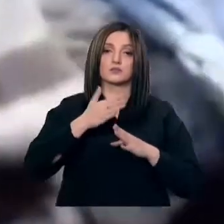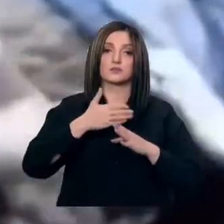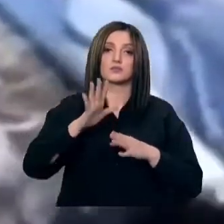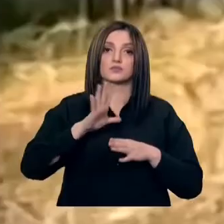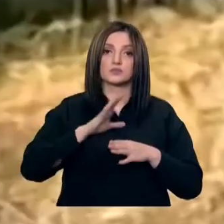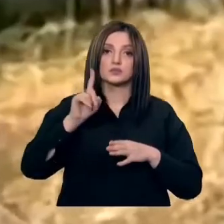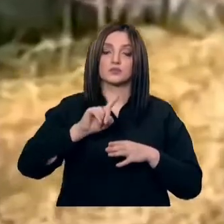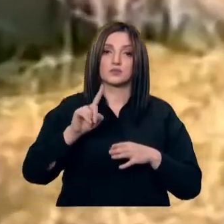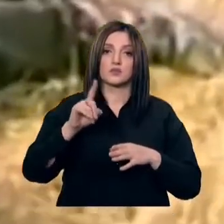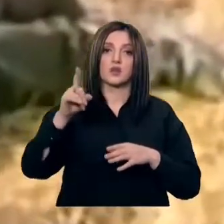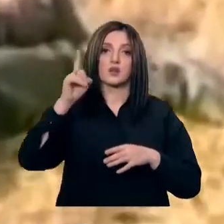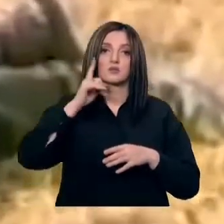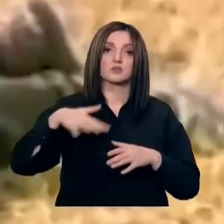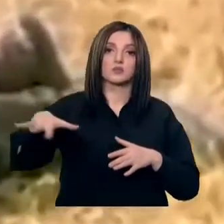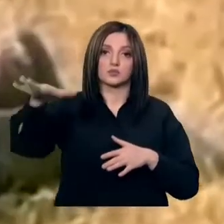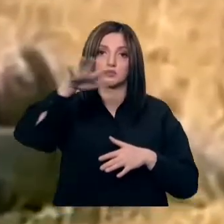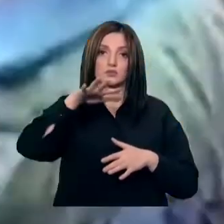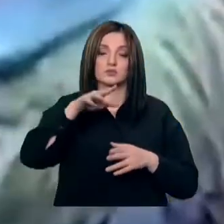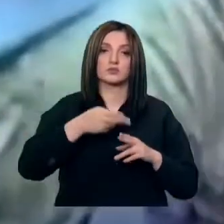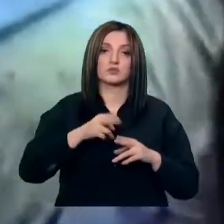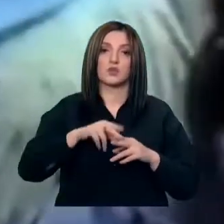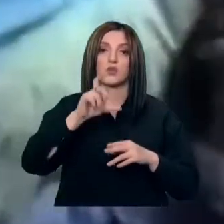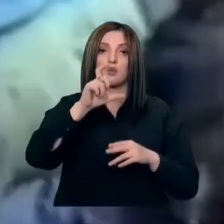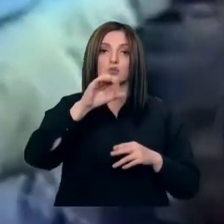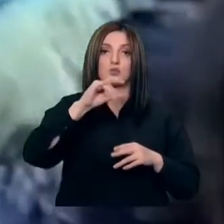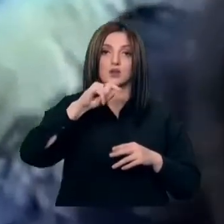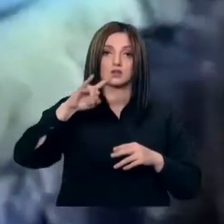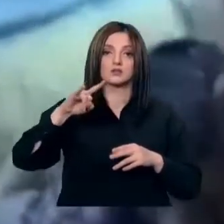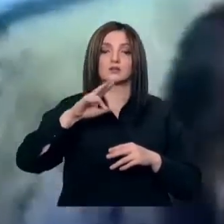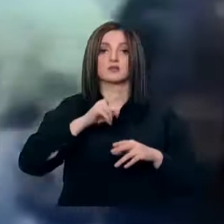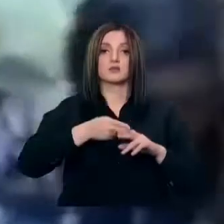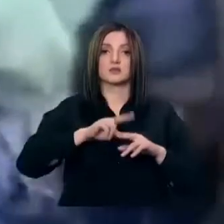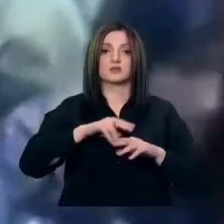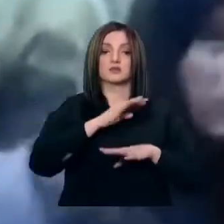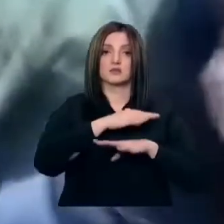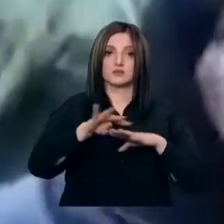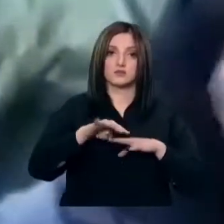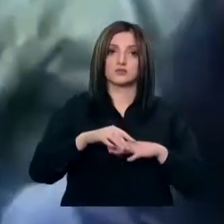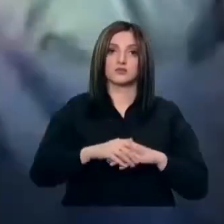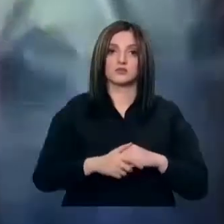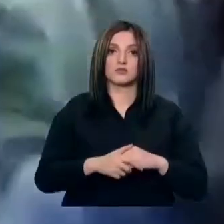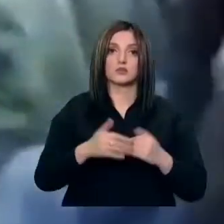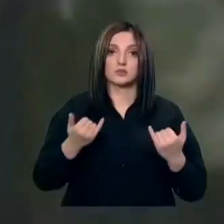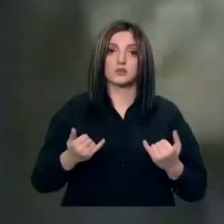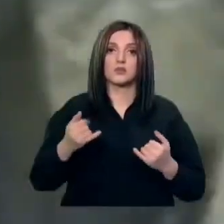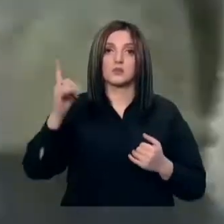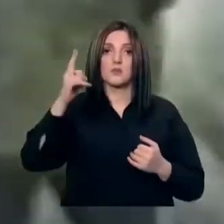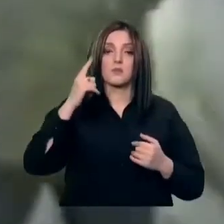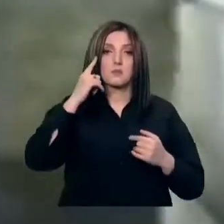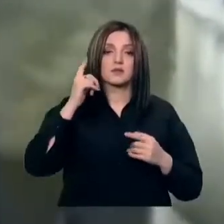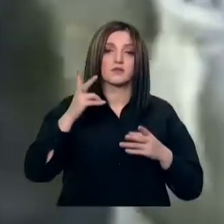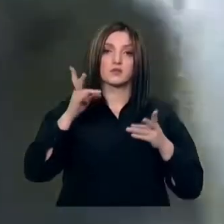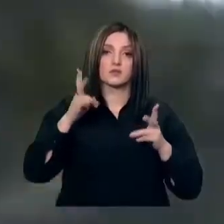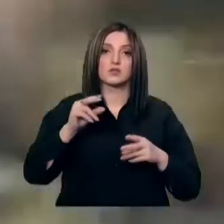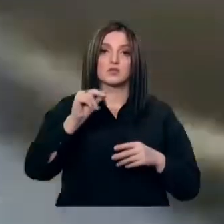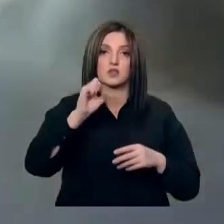bir sıra ölkə və beynəlxalq təşkilatlar Xocalıda baş verənləri soyqırım kimi qəbul edib. Pakistan bu cinayəti ölkə,